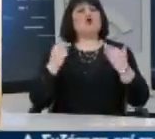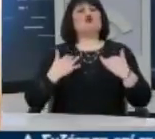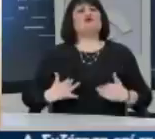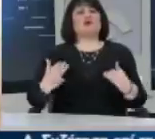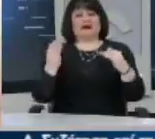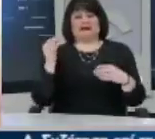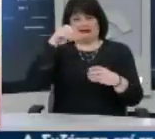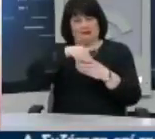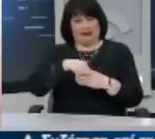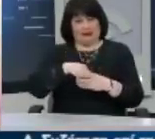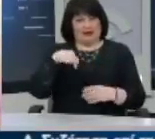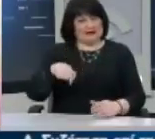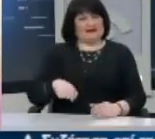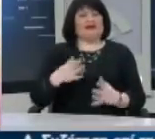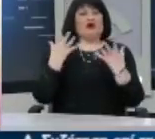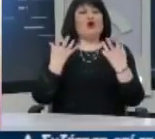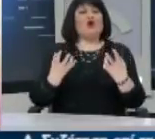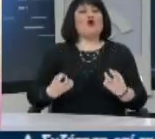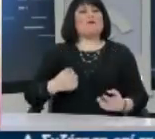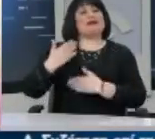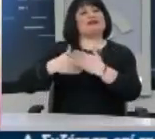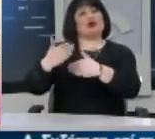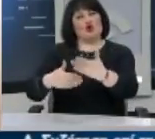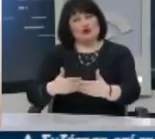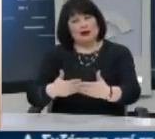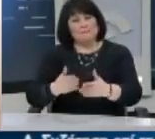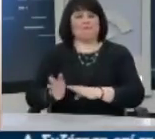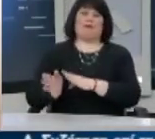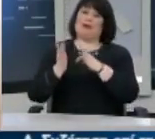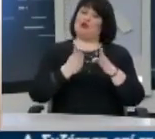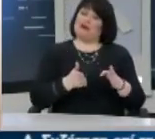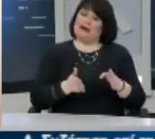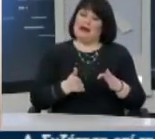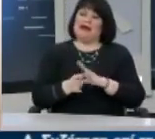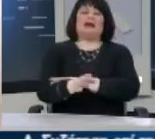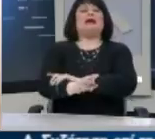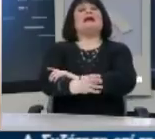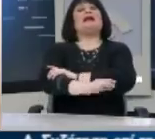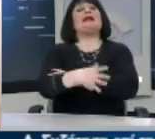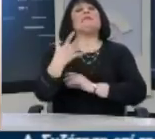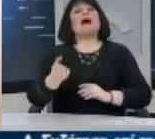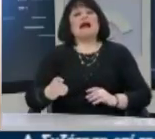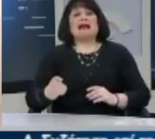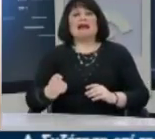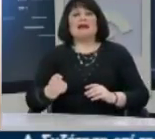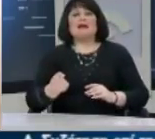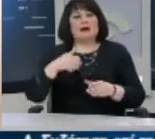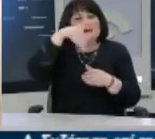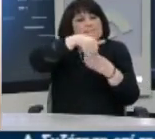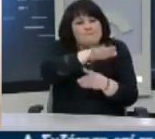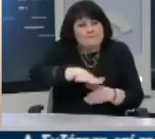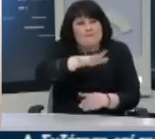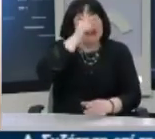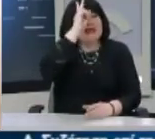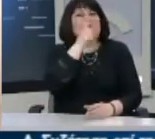συμμετείχε σε αυτή την ωρίμανση αυτά τα χρόνια ταυτόχρονα υπάρχει μία ωρίμανση στο εσωτερικό της